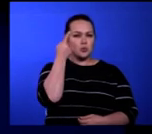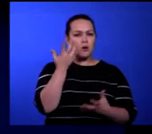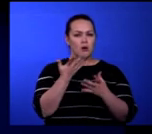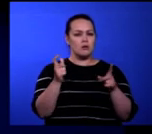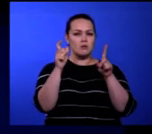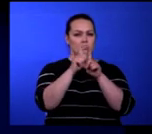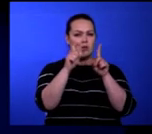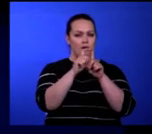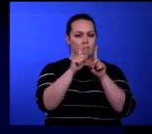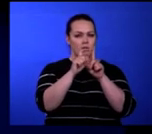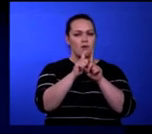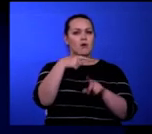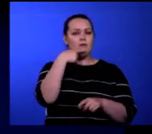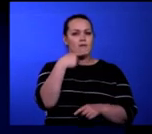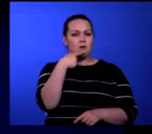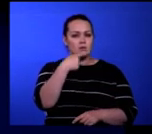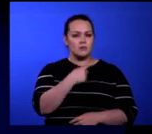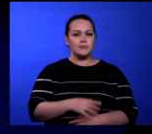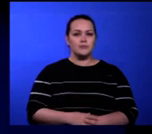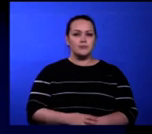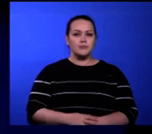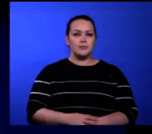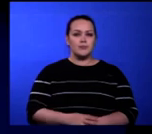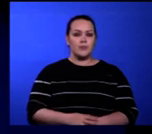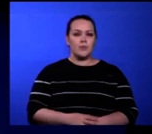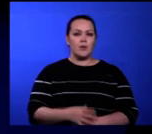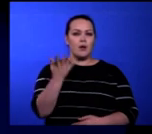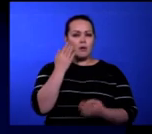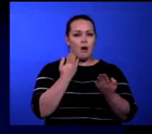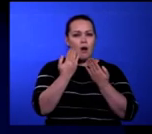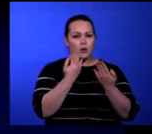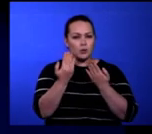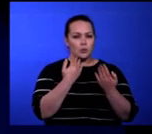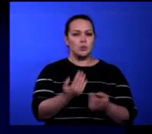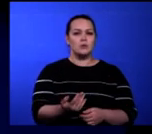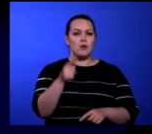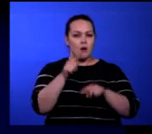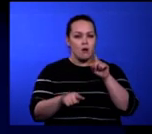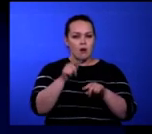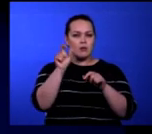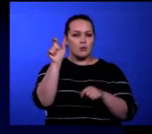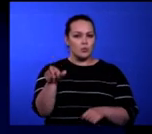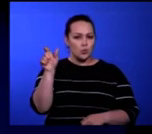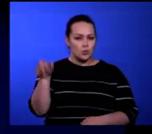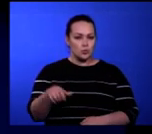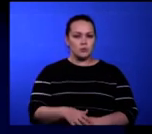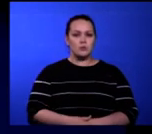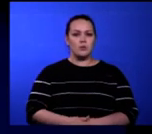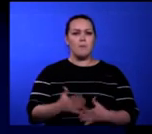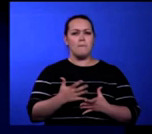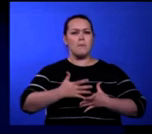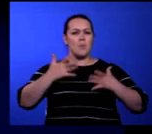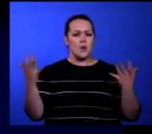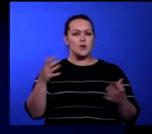произносите, и особенно, когда они относятся к близким вам людям. Большим мастером